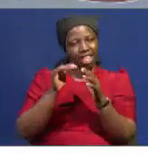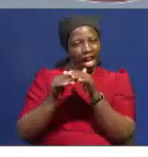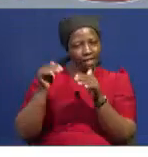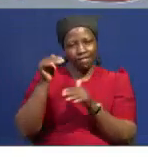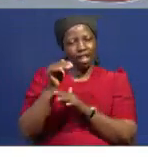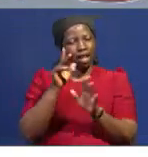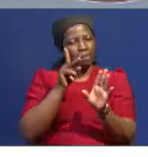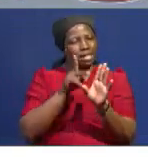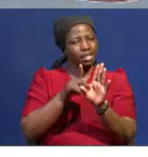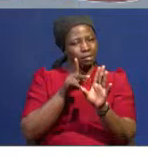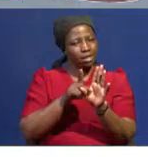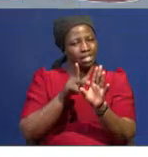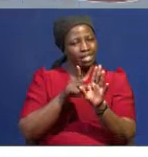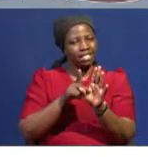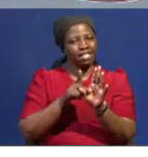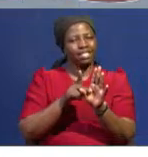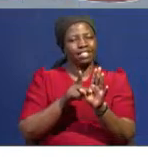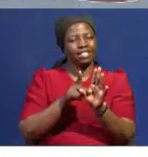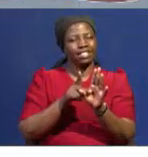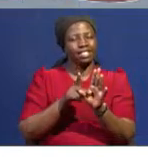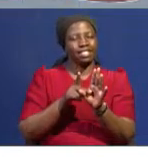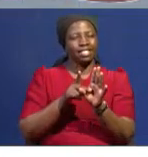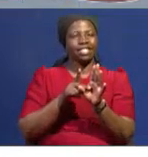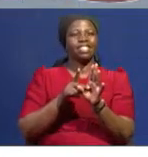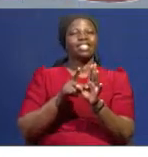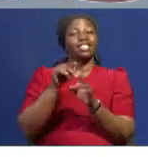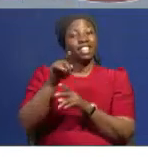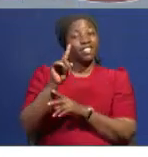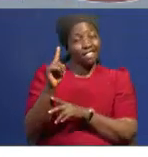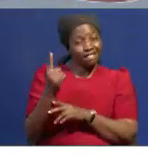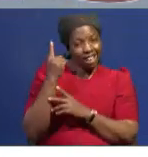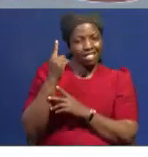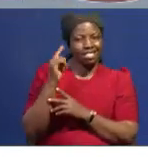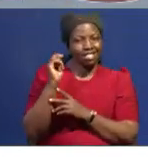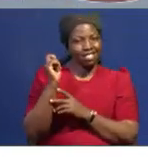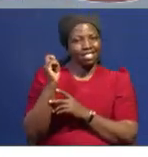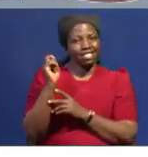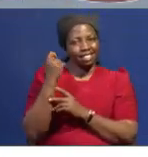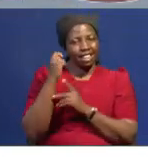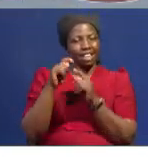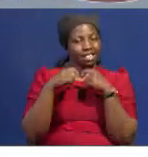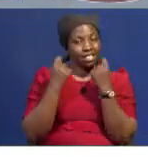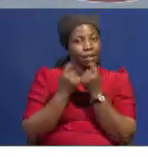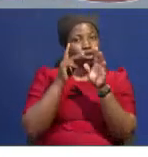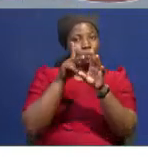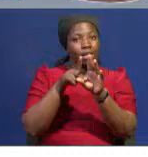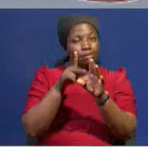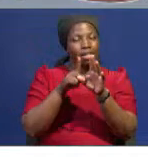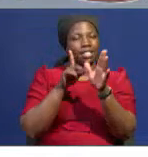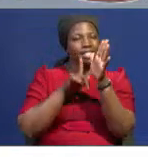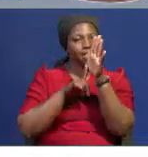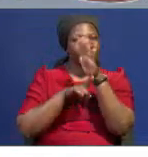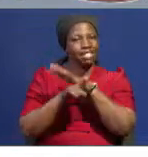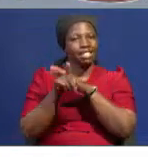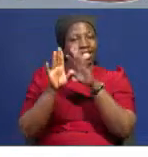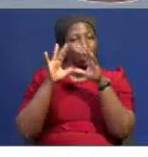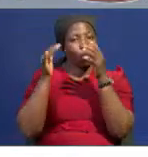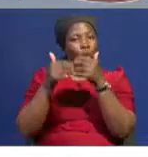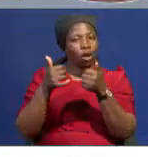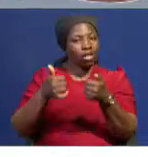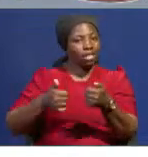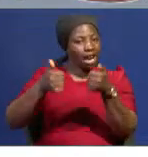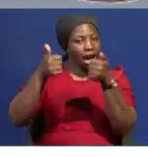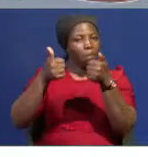kwa kihistoria kabisa, timu ya kwanza Kenya kushiriki kombe la dunia la wanawake wenye umri wenye chini